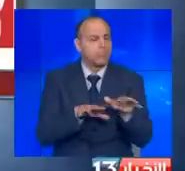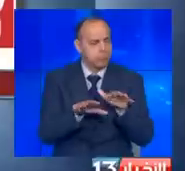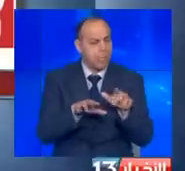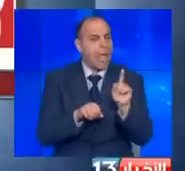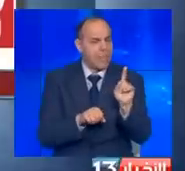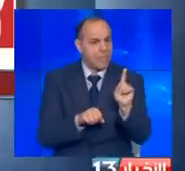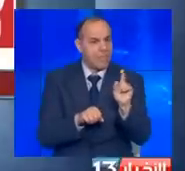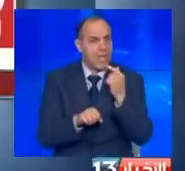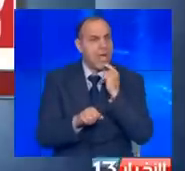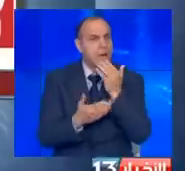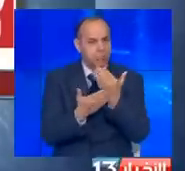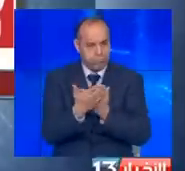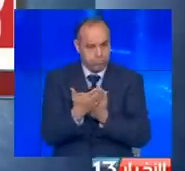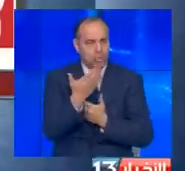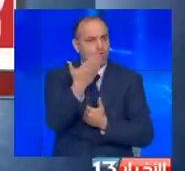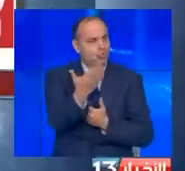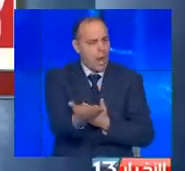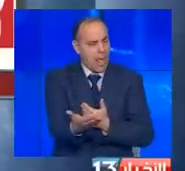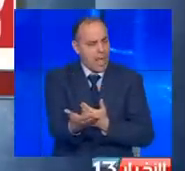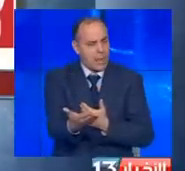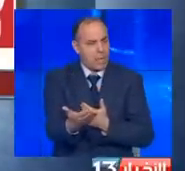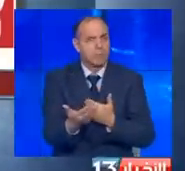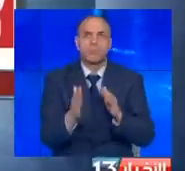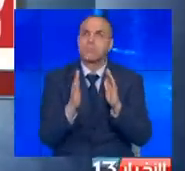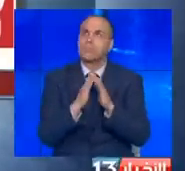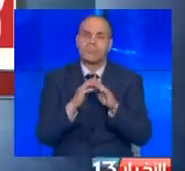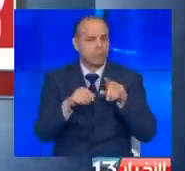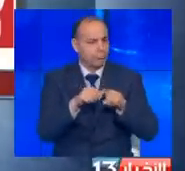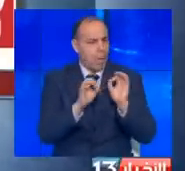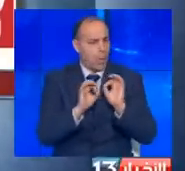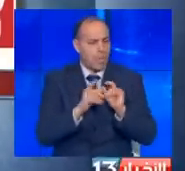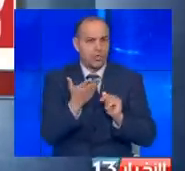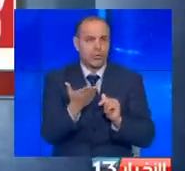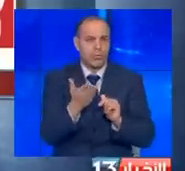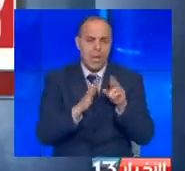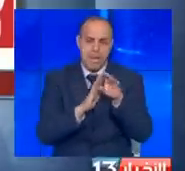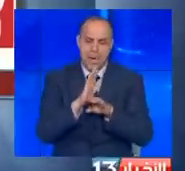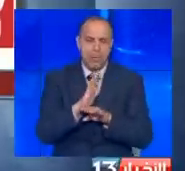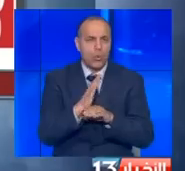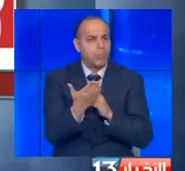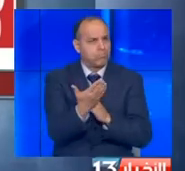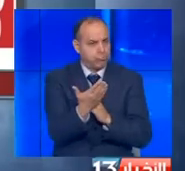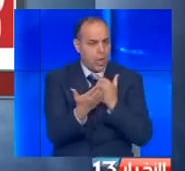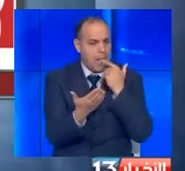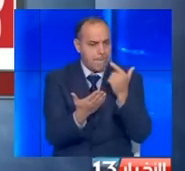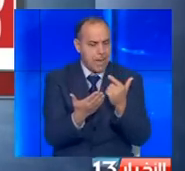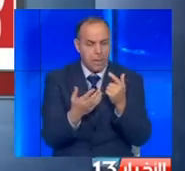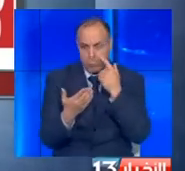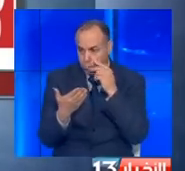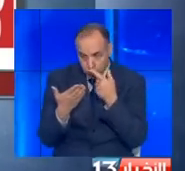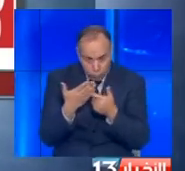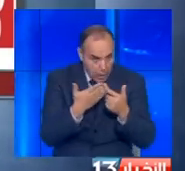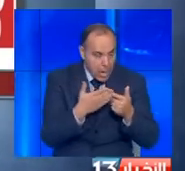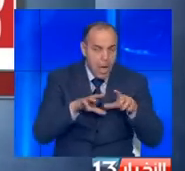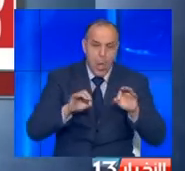الحاله تسليم المعني بالامر شهاده في عدم ترسيم عقارب بجدول التحصيل وذلك بعد تثبت من